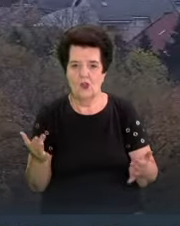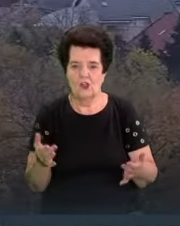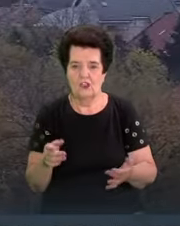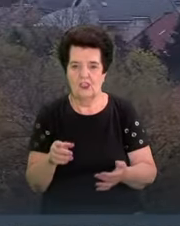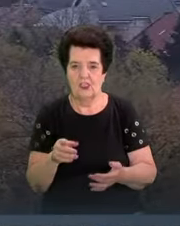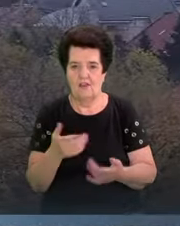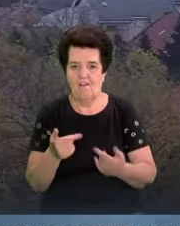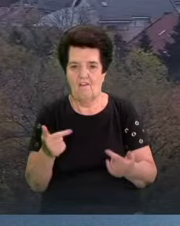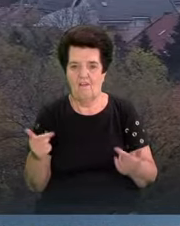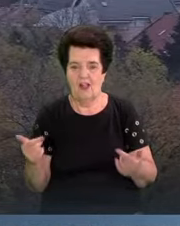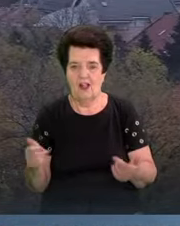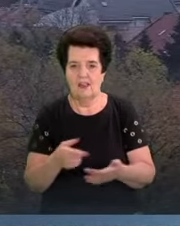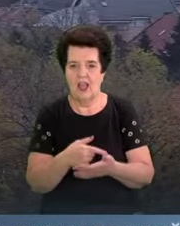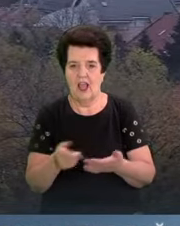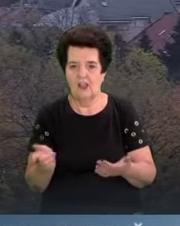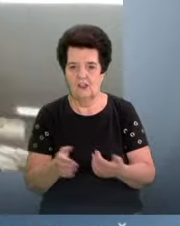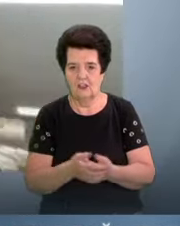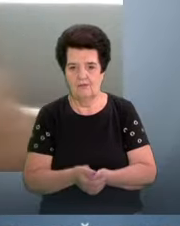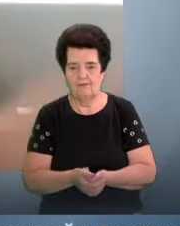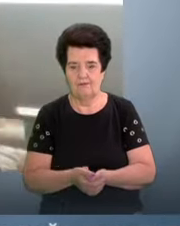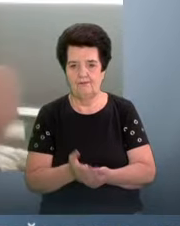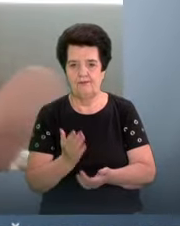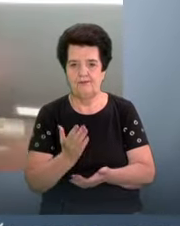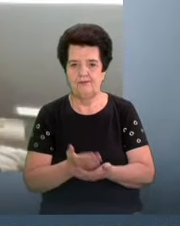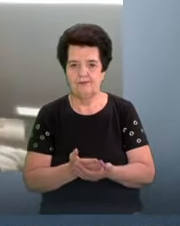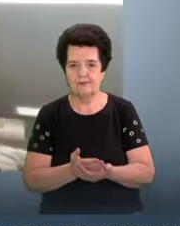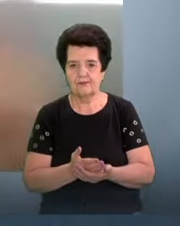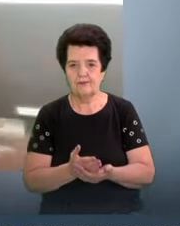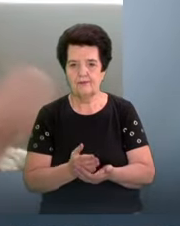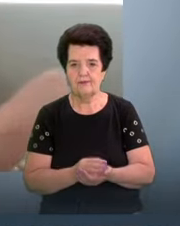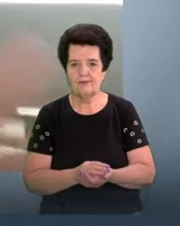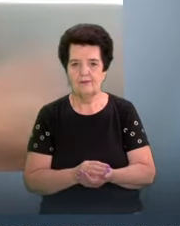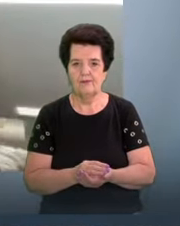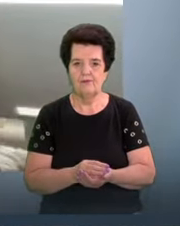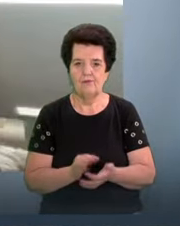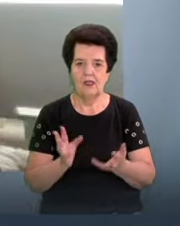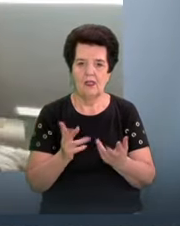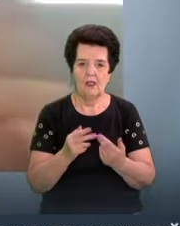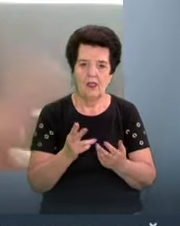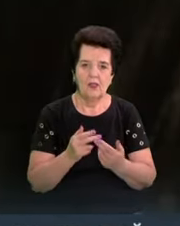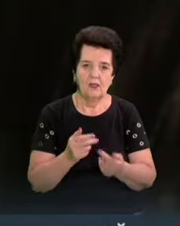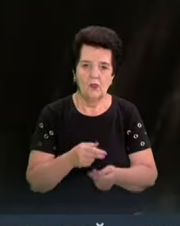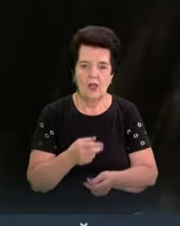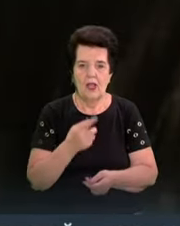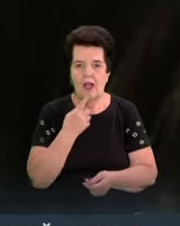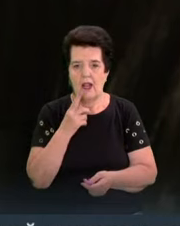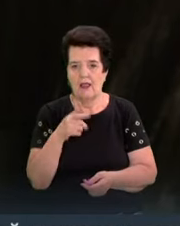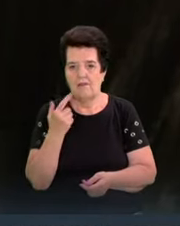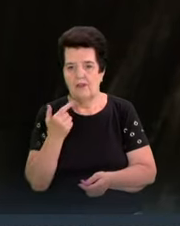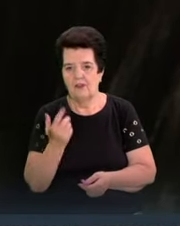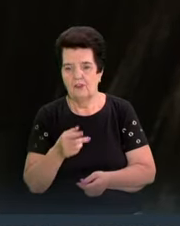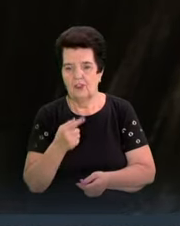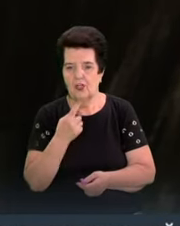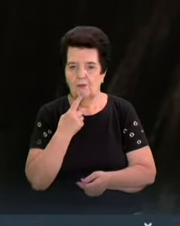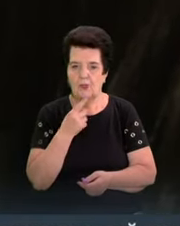accent. Mai sunt și mici probleme de calchieri, de calcuri lingvistice, influența limbii